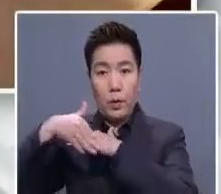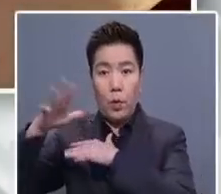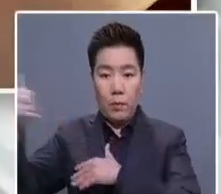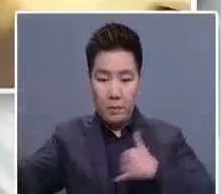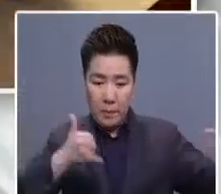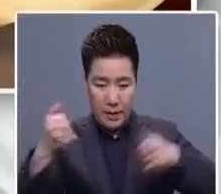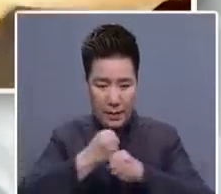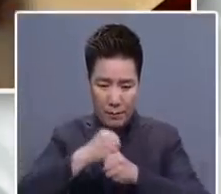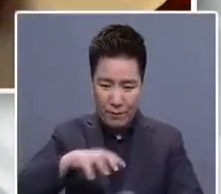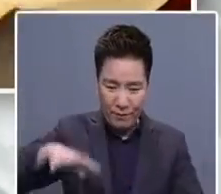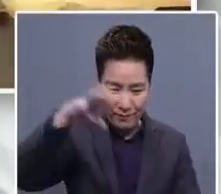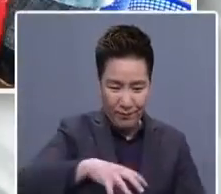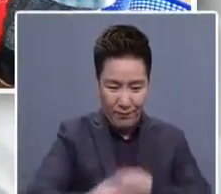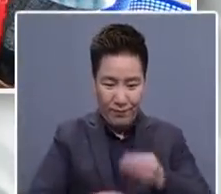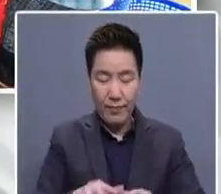ตลาดกุ้งเนี่ย